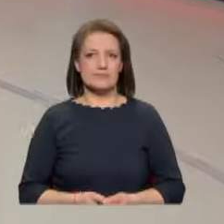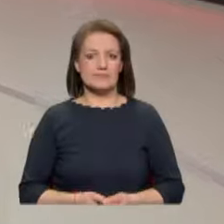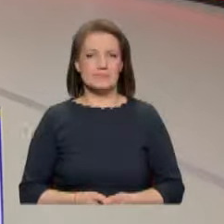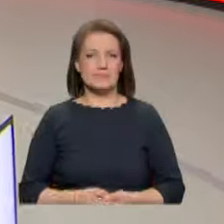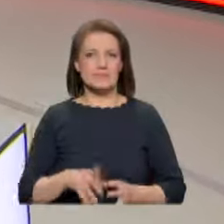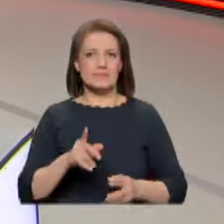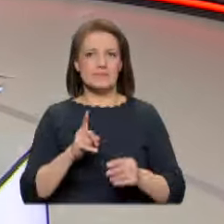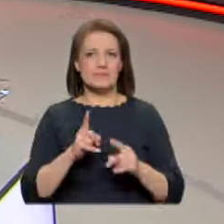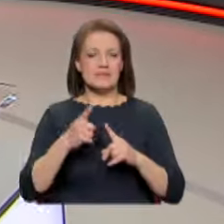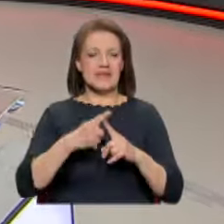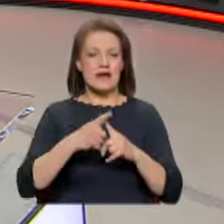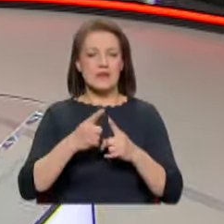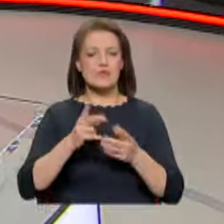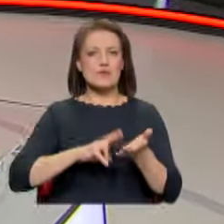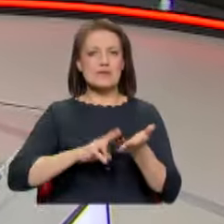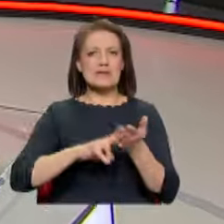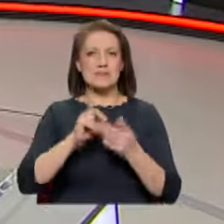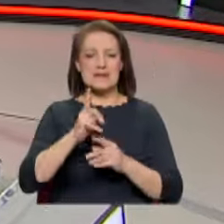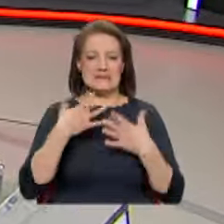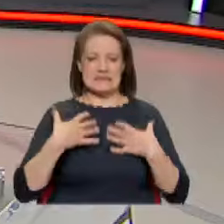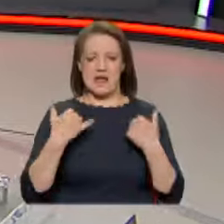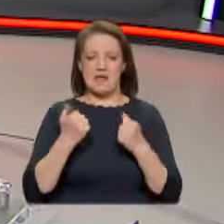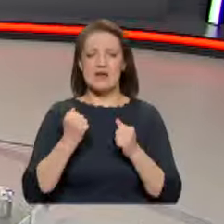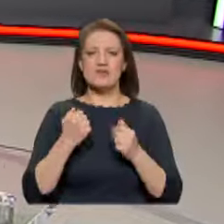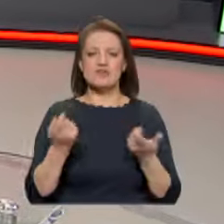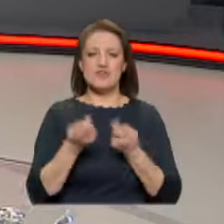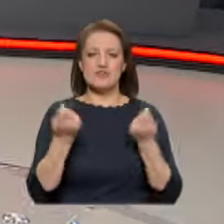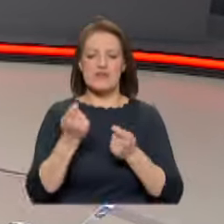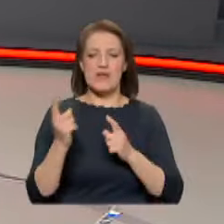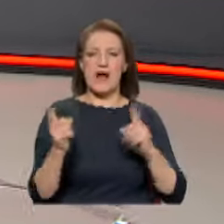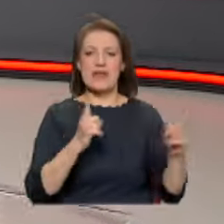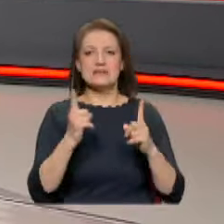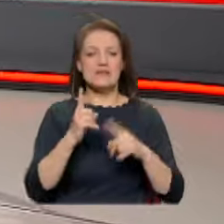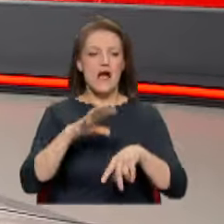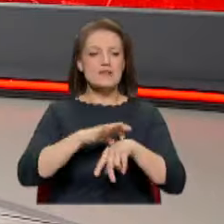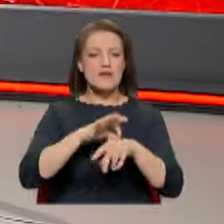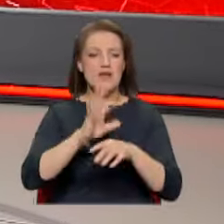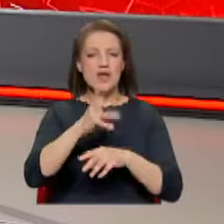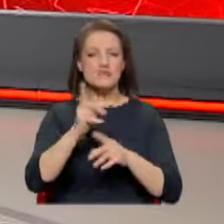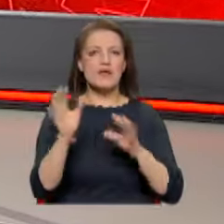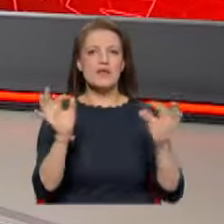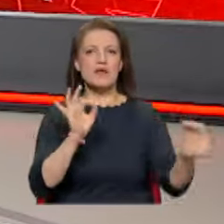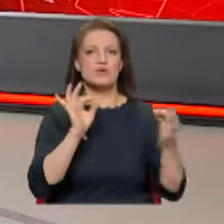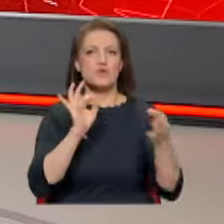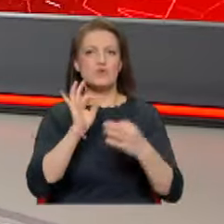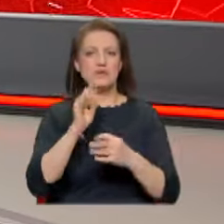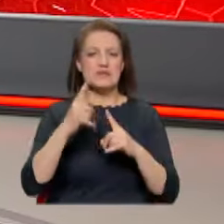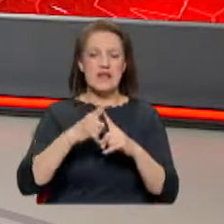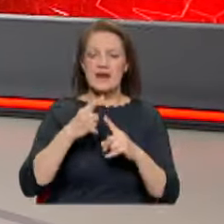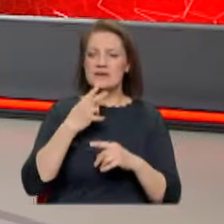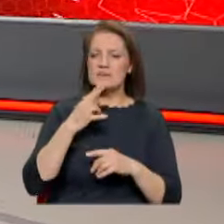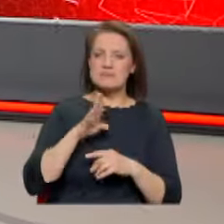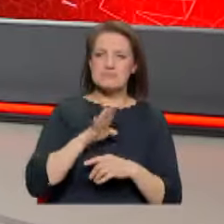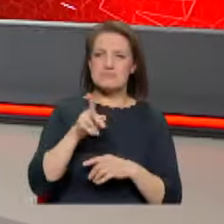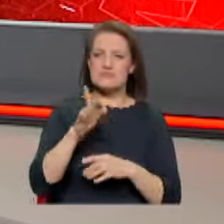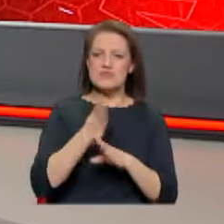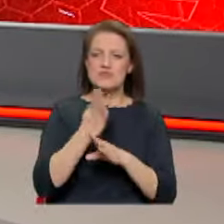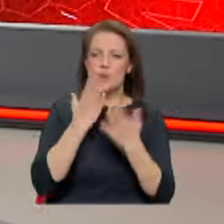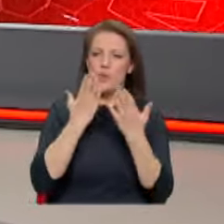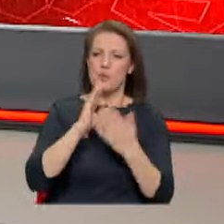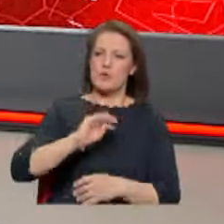Bir tarikat mensubuyla bir sağlık çalışanı arasında bir hastanede geçen diyalog. Tarikat mensubu diyor ki niye okutuyorsun kızını? Başına dert